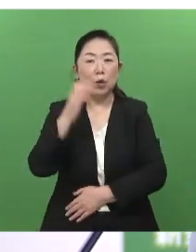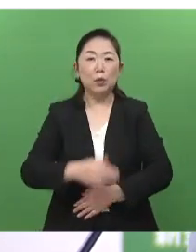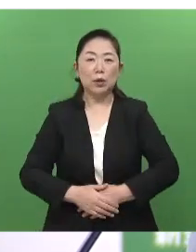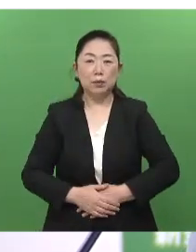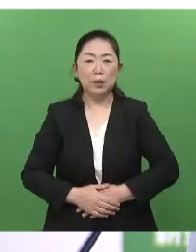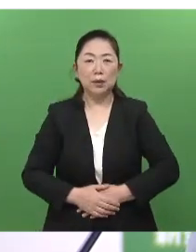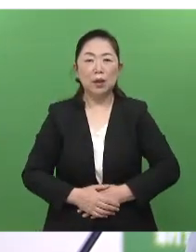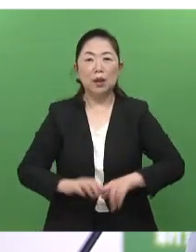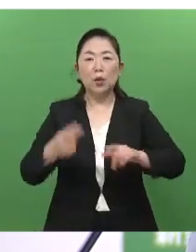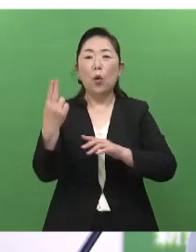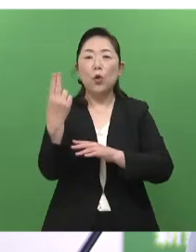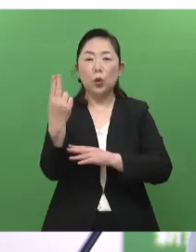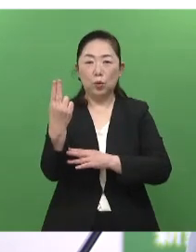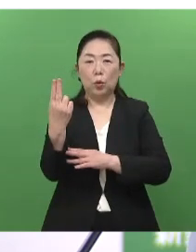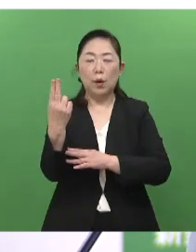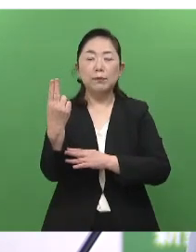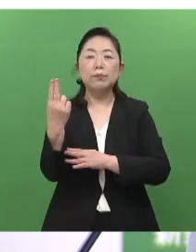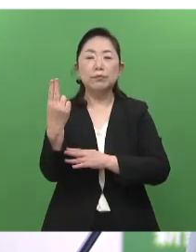ために東京都は